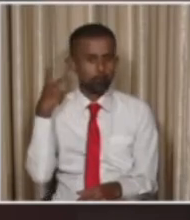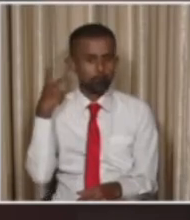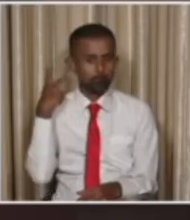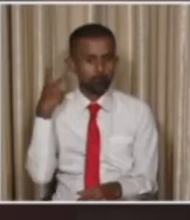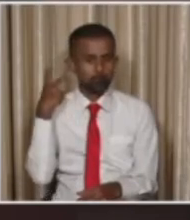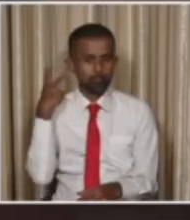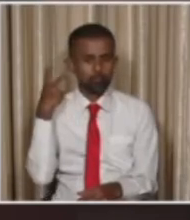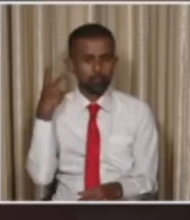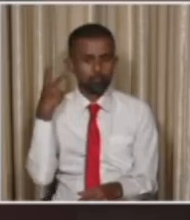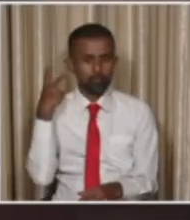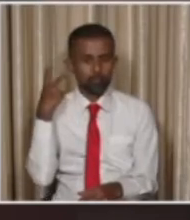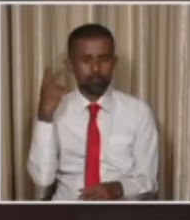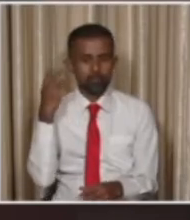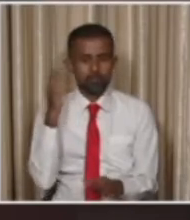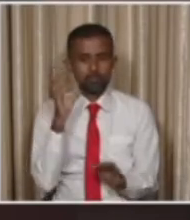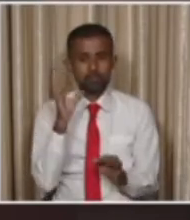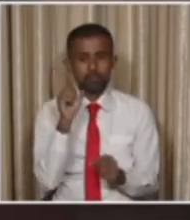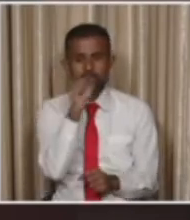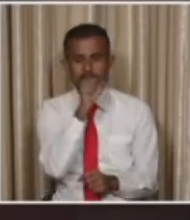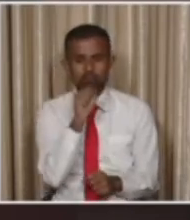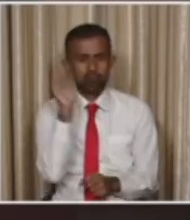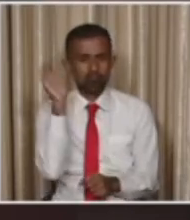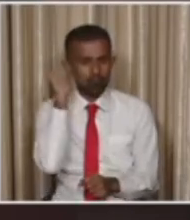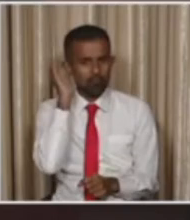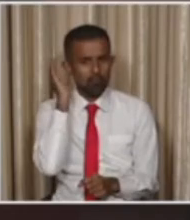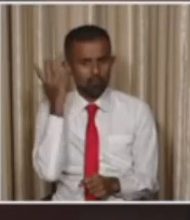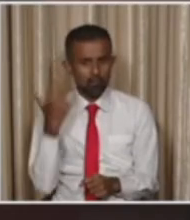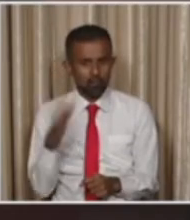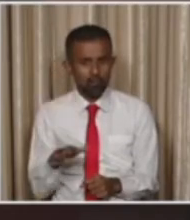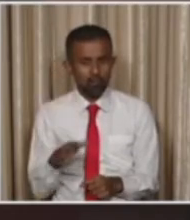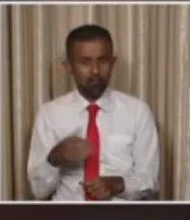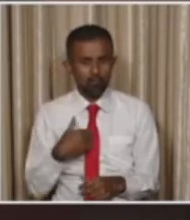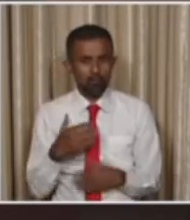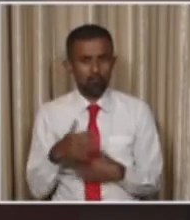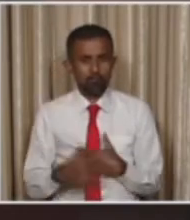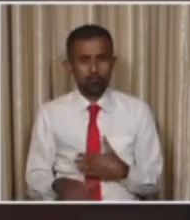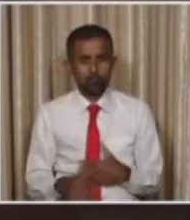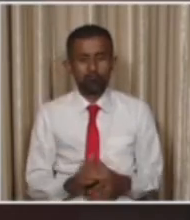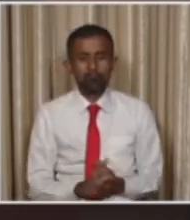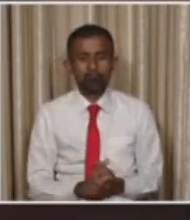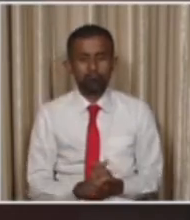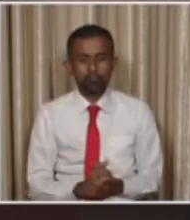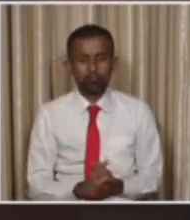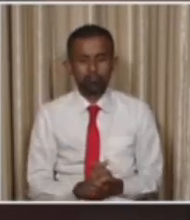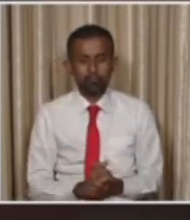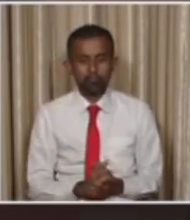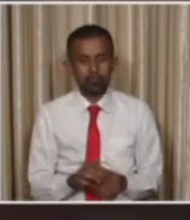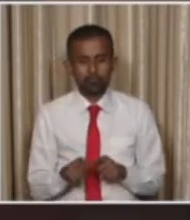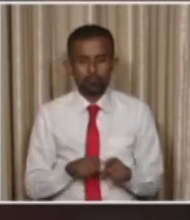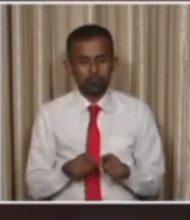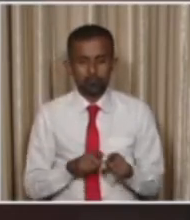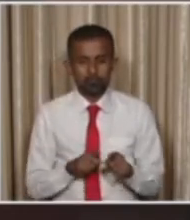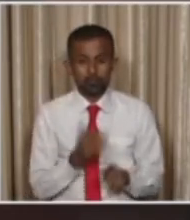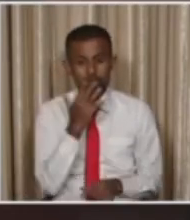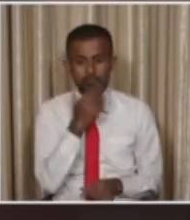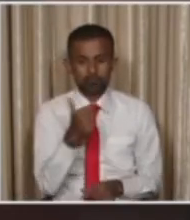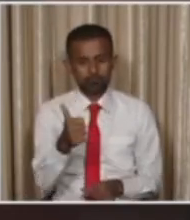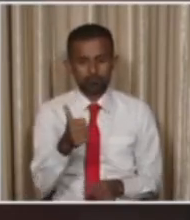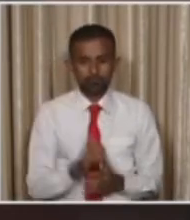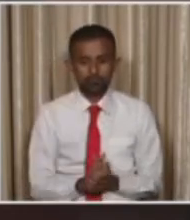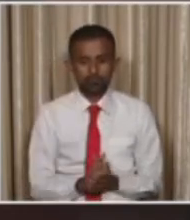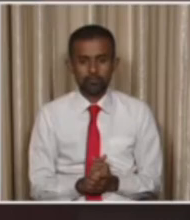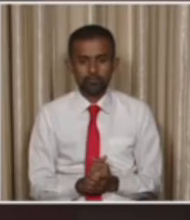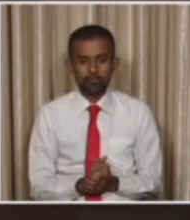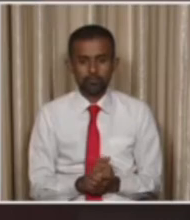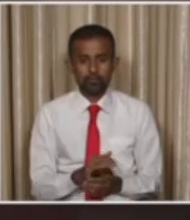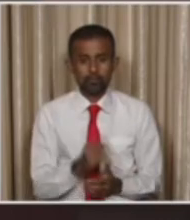ලස්සන සින්දුවක් ඇහුවා අපේ මූලාසන නියෝජ්‍ය කතානායකතුමනි. මේකේ තියෙන මෙන්න මේ මේක හරි ලස්සනයි. පුංචි